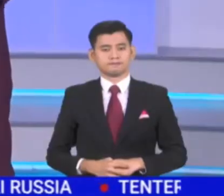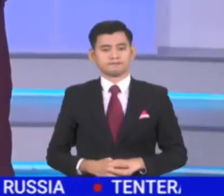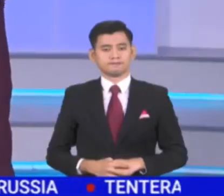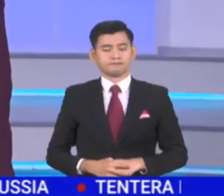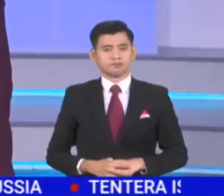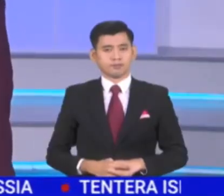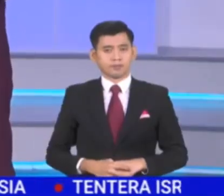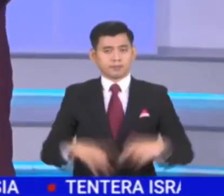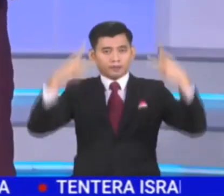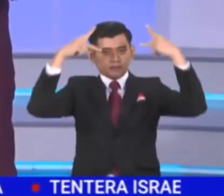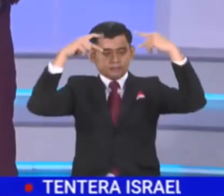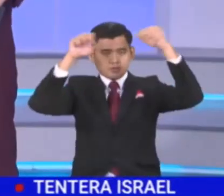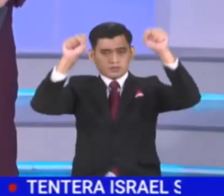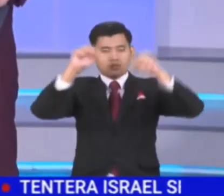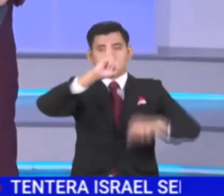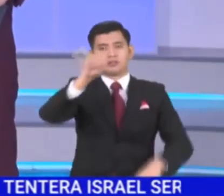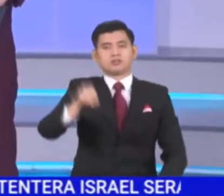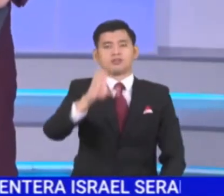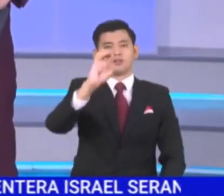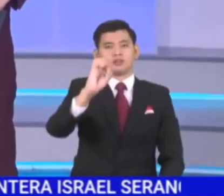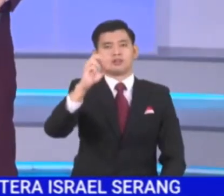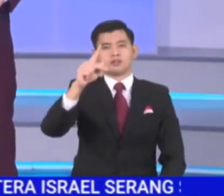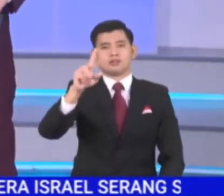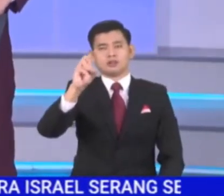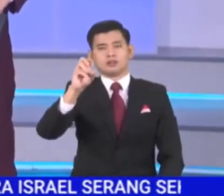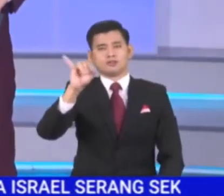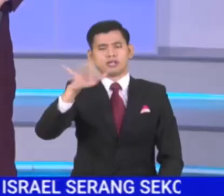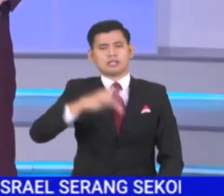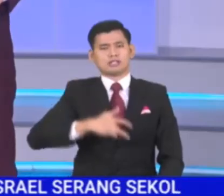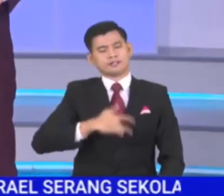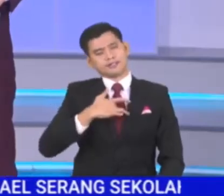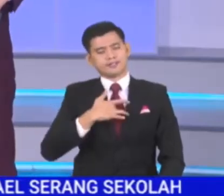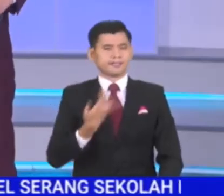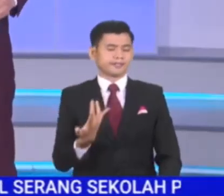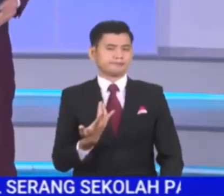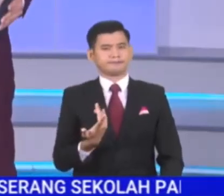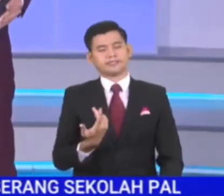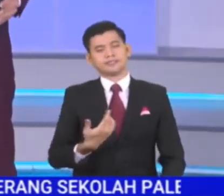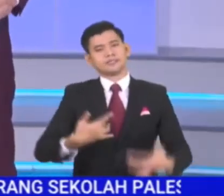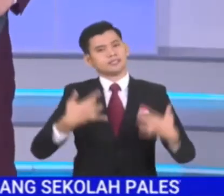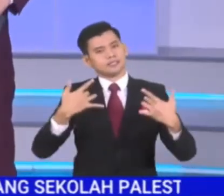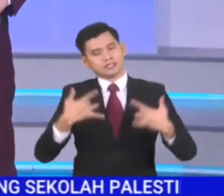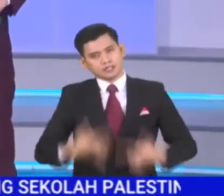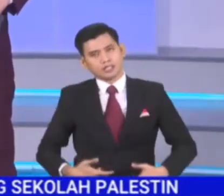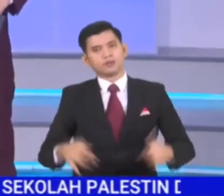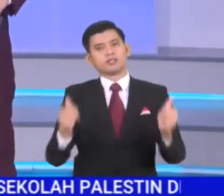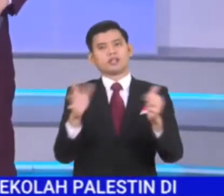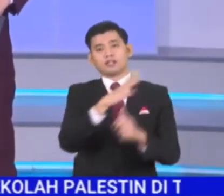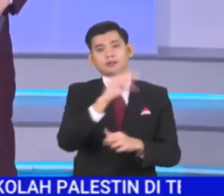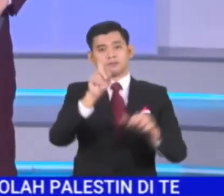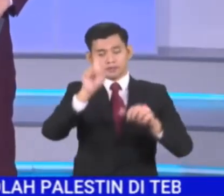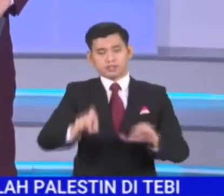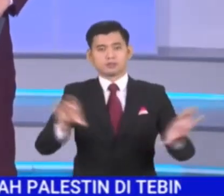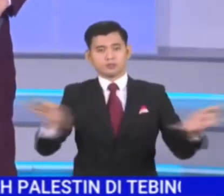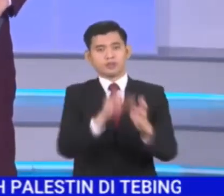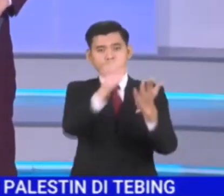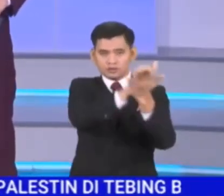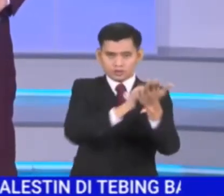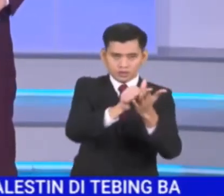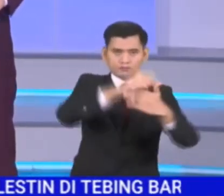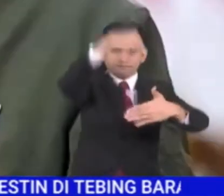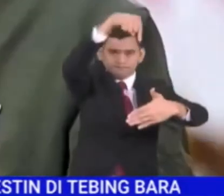bagi Presiden Indonesia Joko Widodo beliau akui kesal dengan insiden tersebut dan mahukan siasatan dilakukan hingga ke